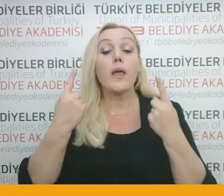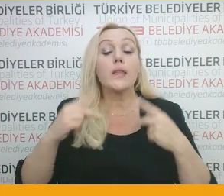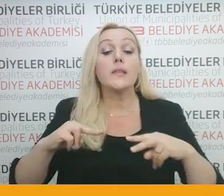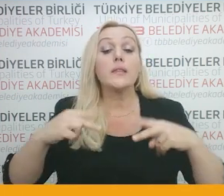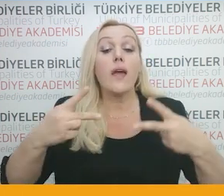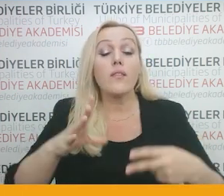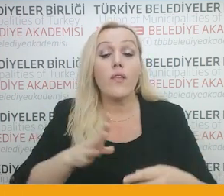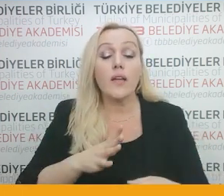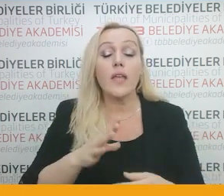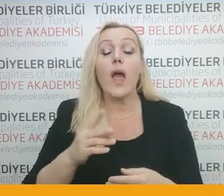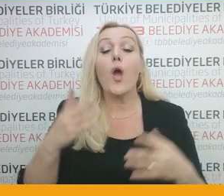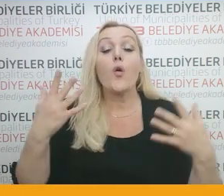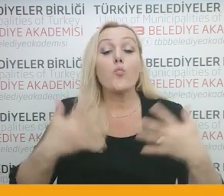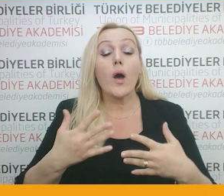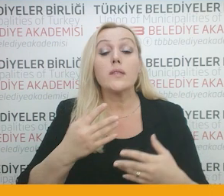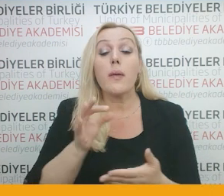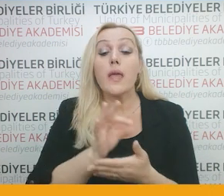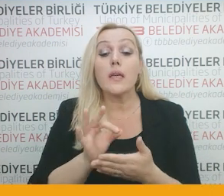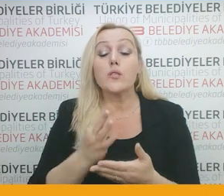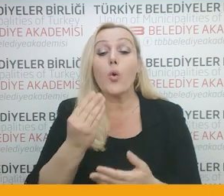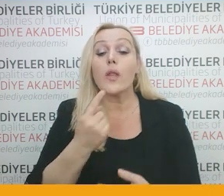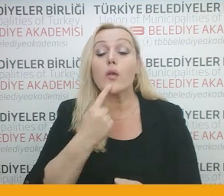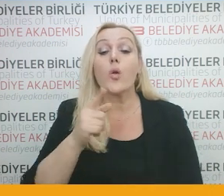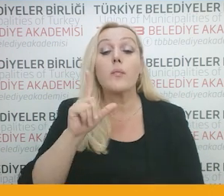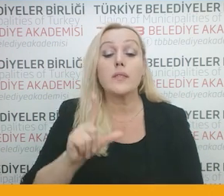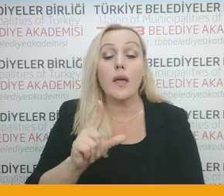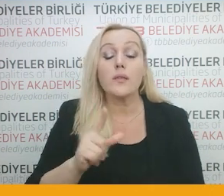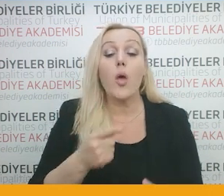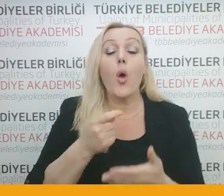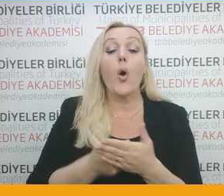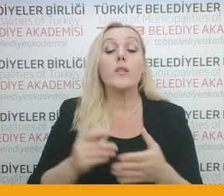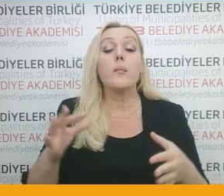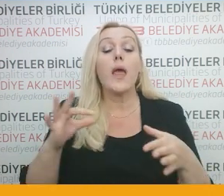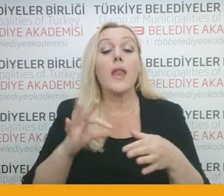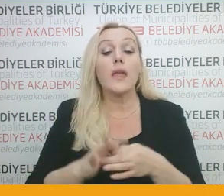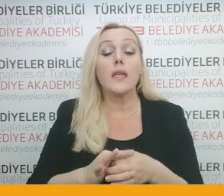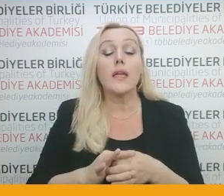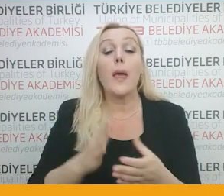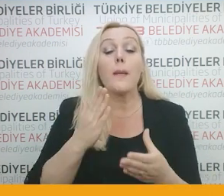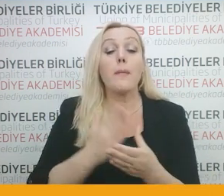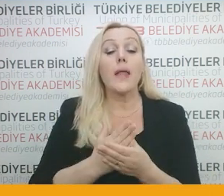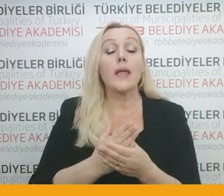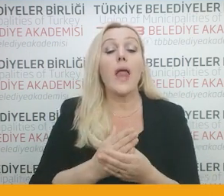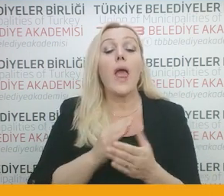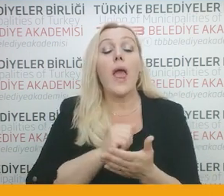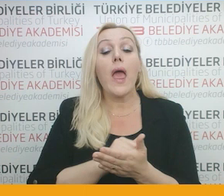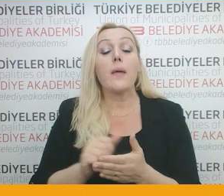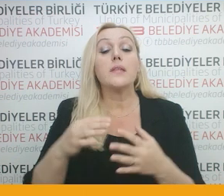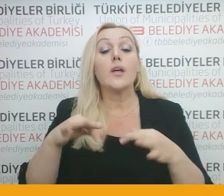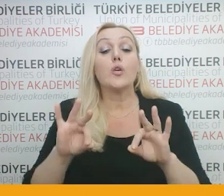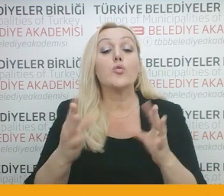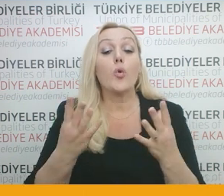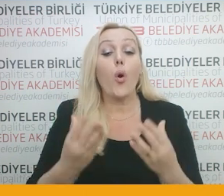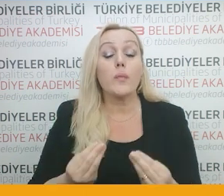olarak bildirilmesi gerekir demiştik. Bu yüzden demiştik. İkinci olarak ödemeye ilişkin mevzuatta sayılan belgelerin tamam olmasını, ödeme emrinin